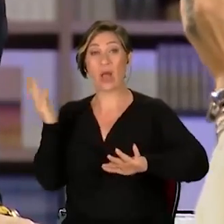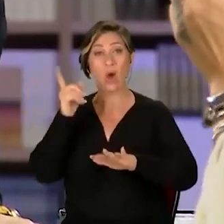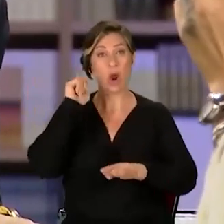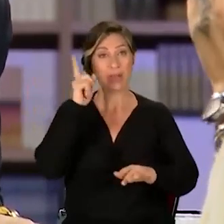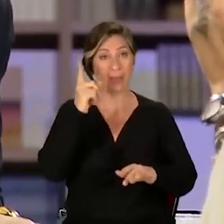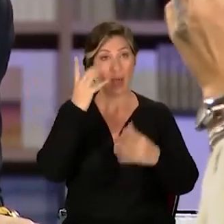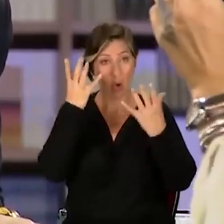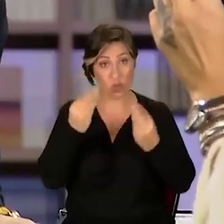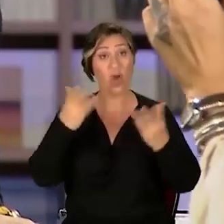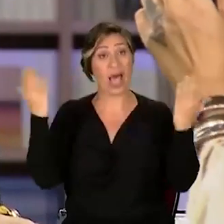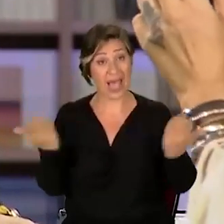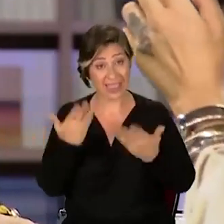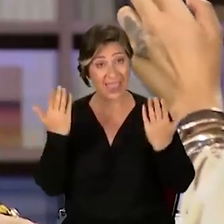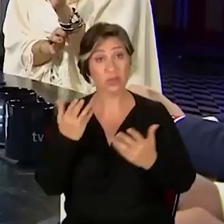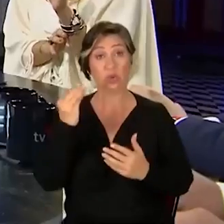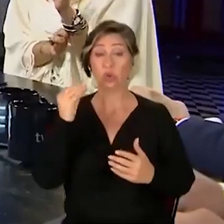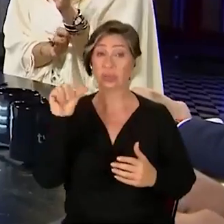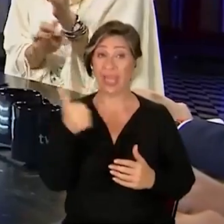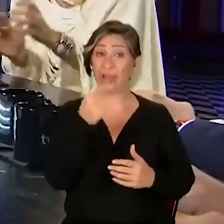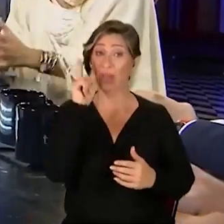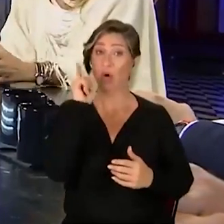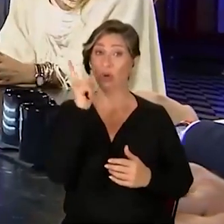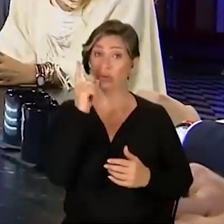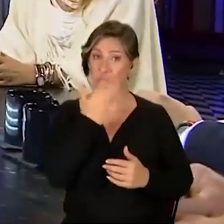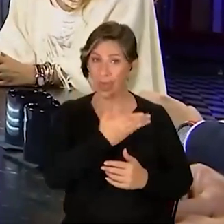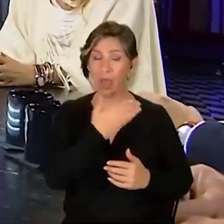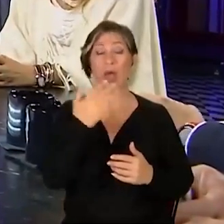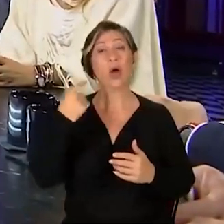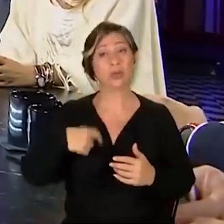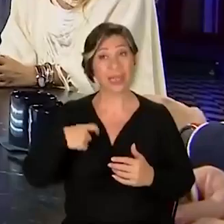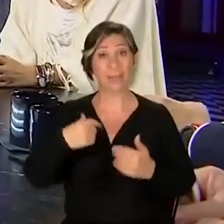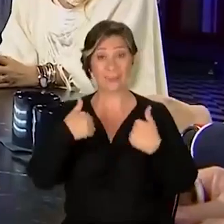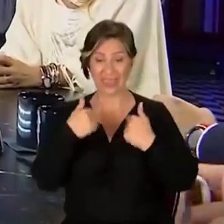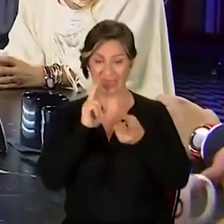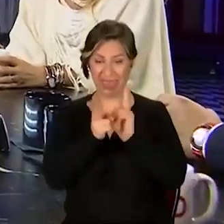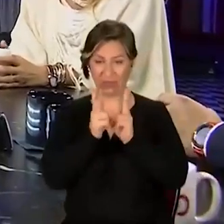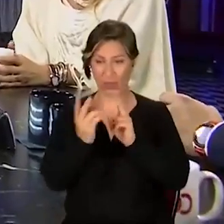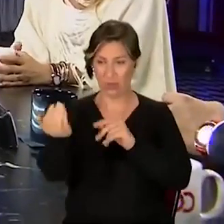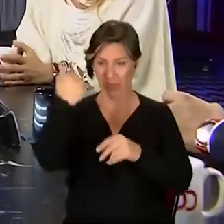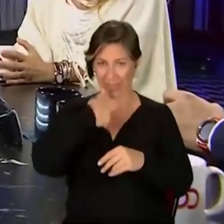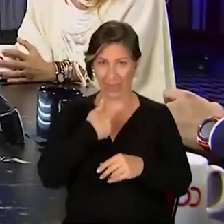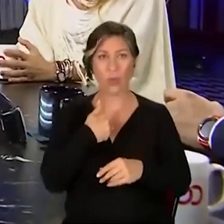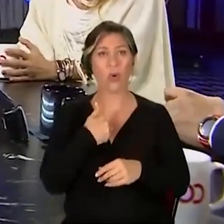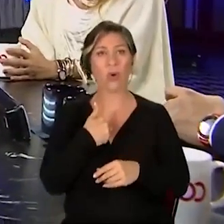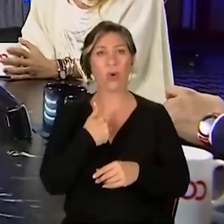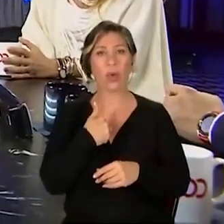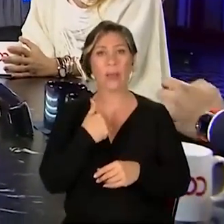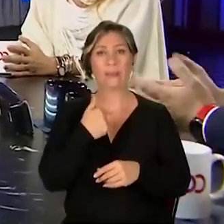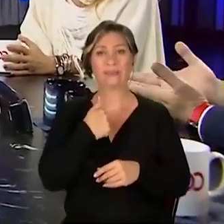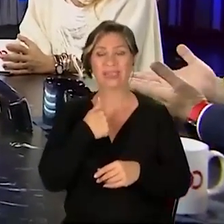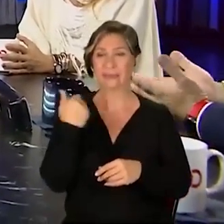öğretmeni olduğu halde, hı-hı, çok değerli bir hocadır. Ve özellikle bize de tiyatro bölümüne de derse geldiği zaman